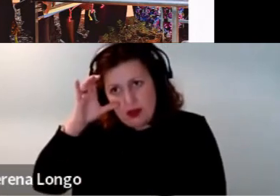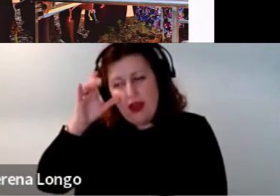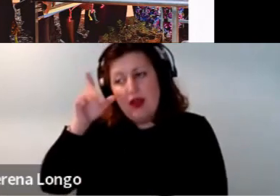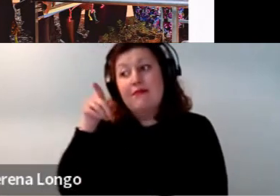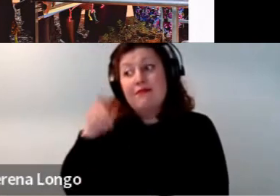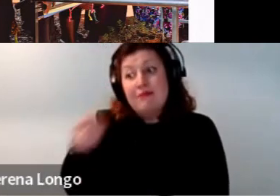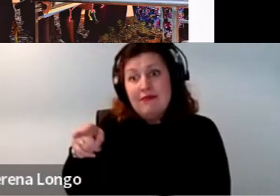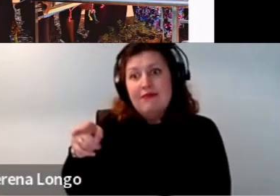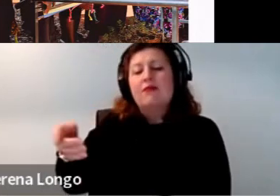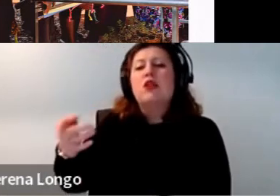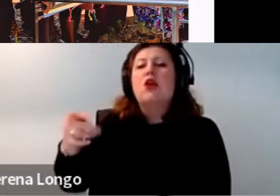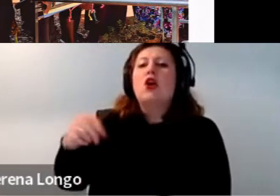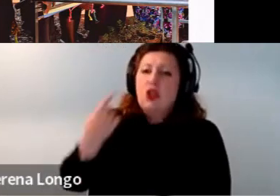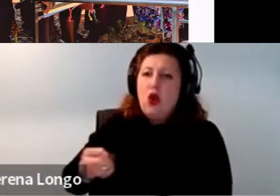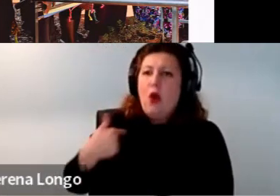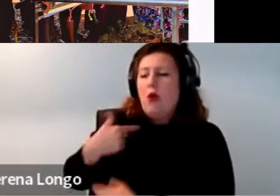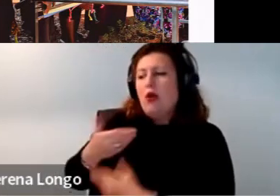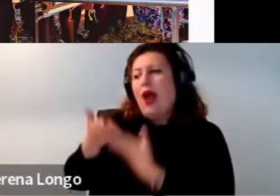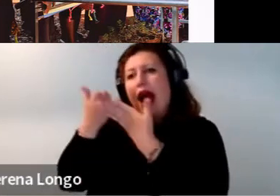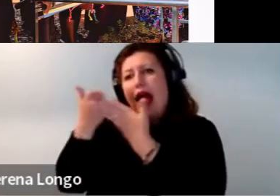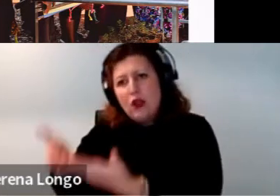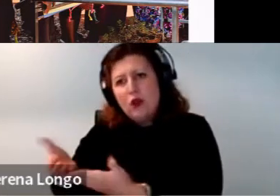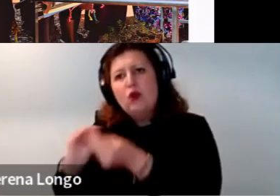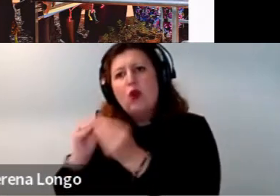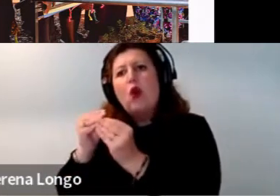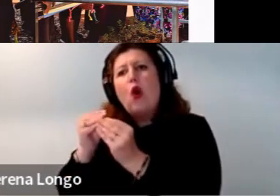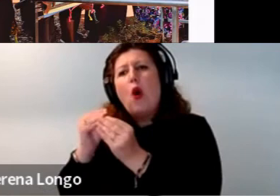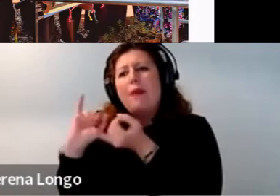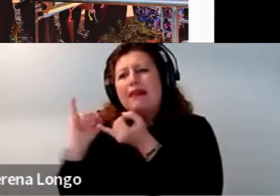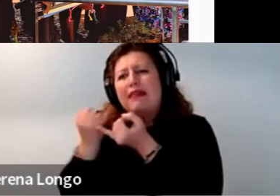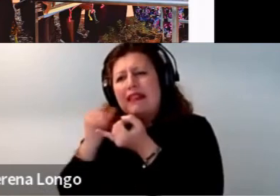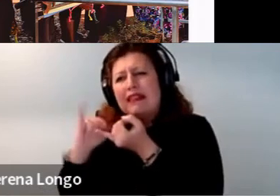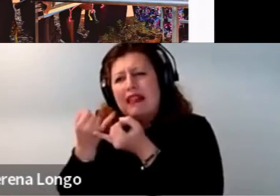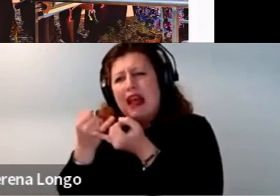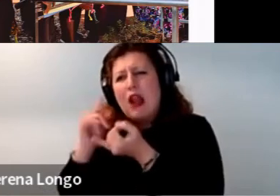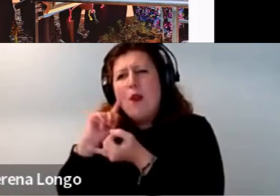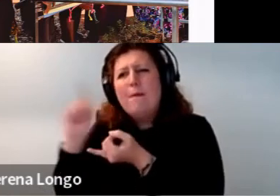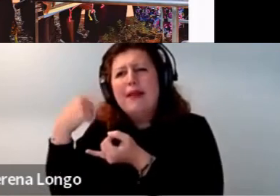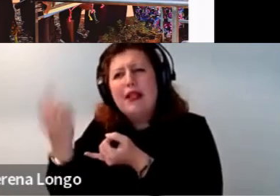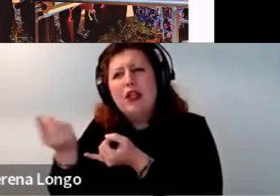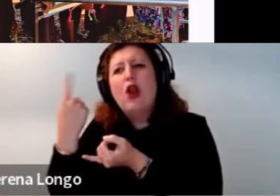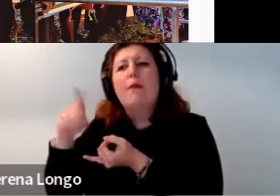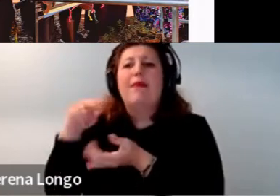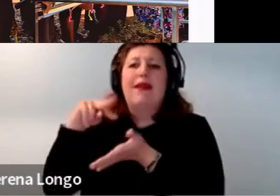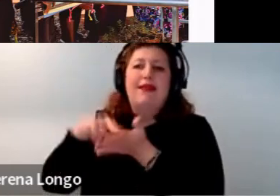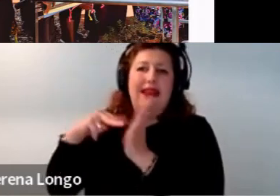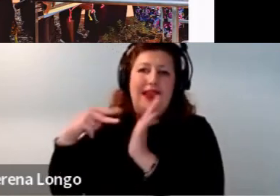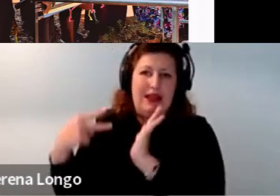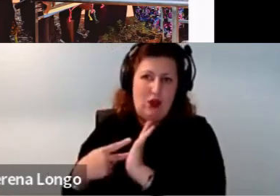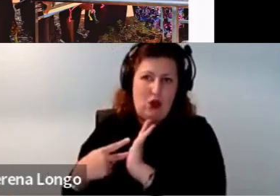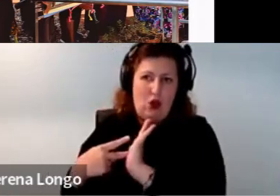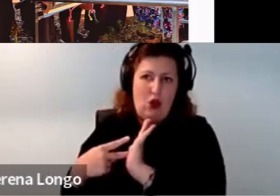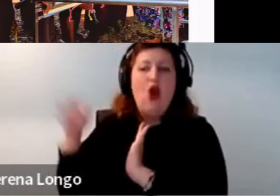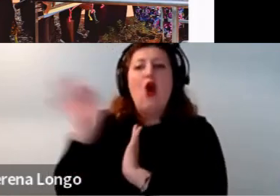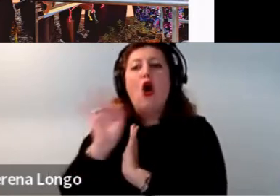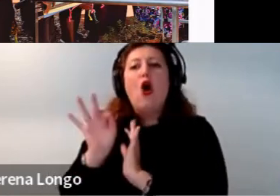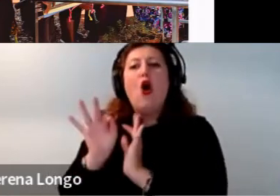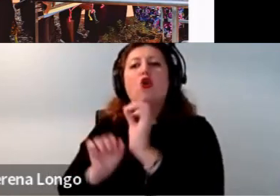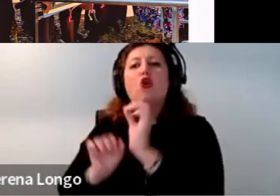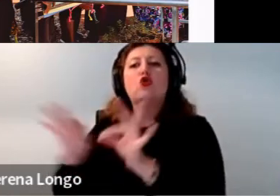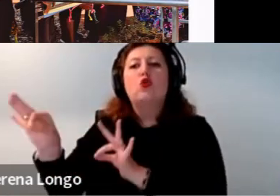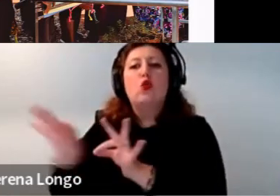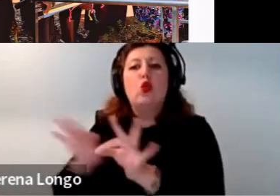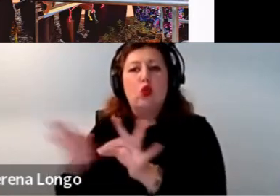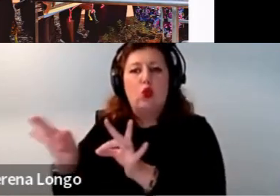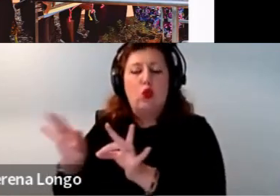migliorare dal punto di vista tecnico certi aspetti, sia dal punto di vista strutturale che assolutamente dal punto di vista